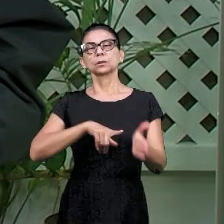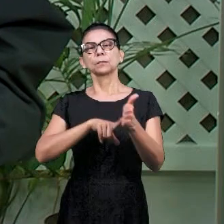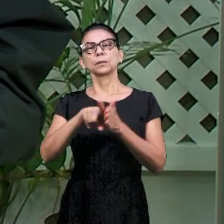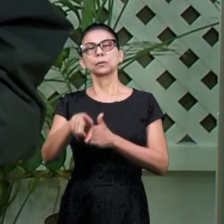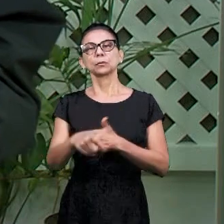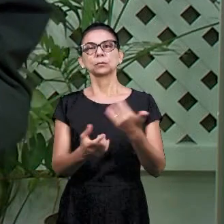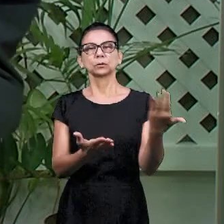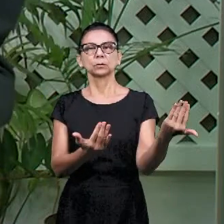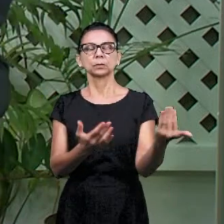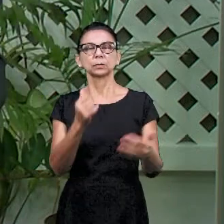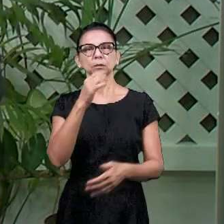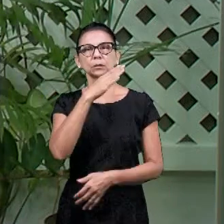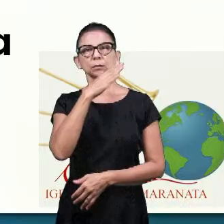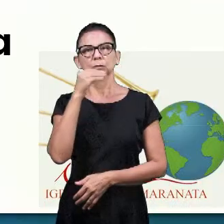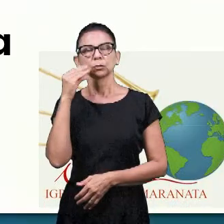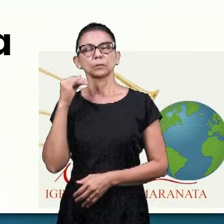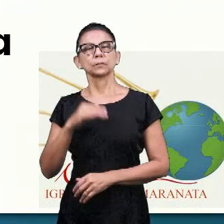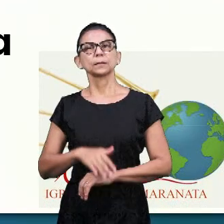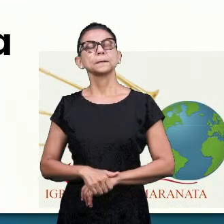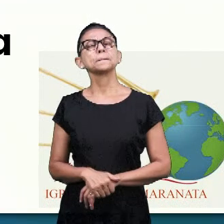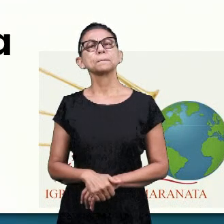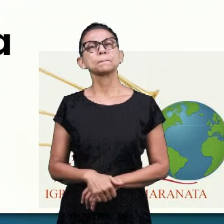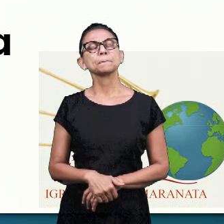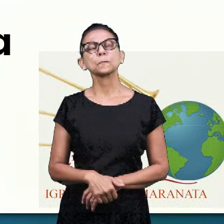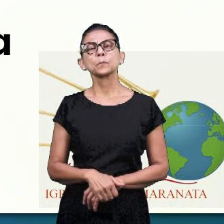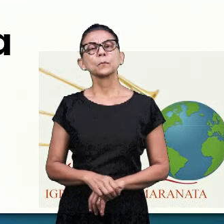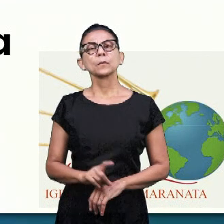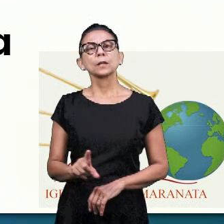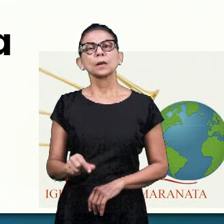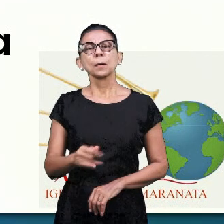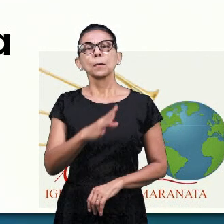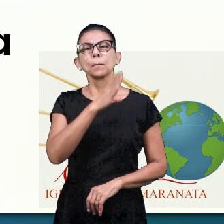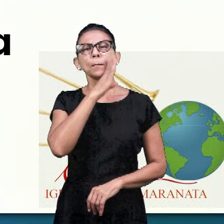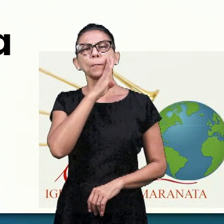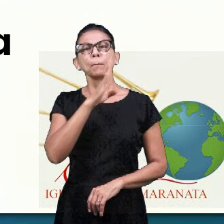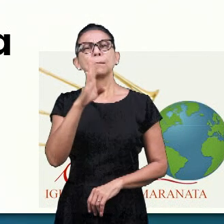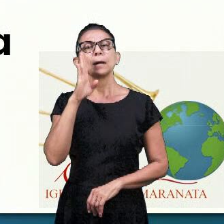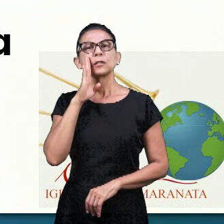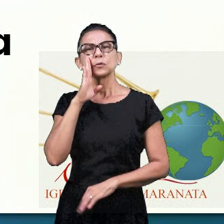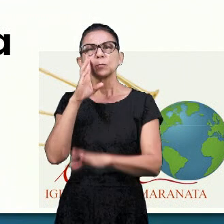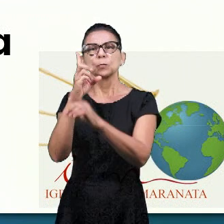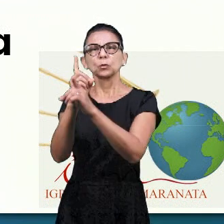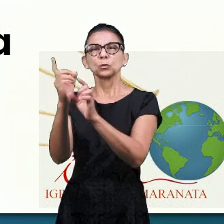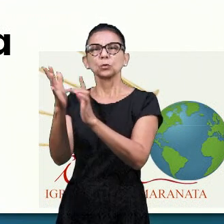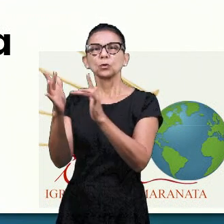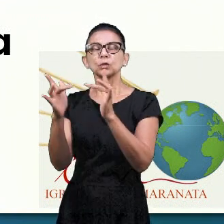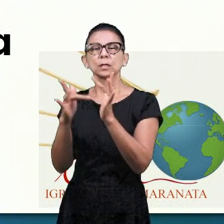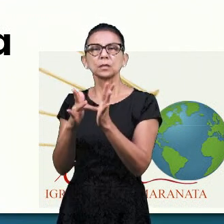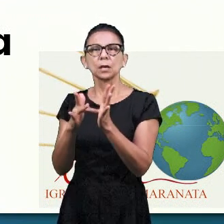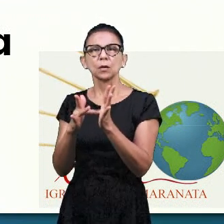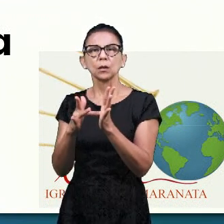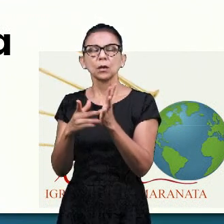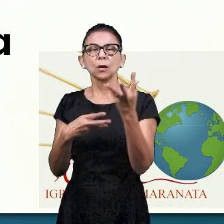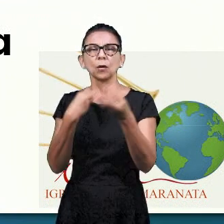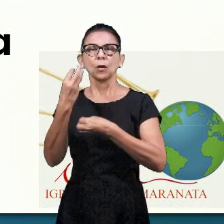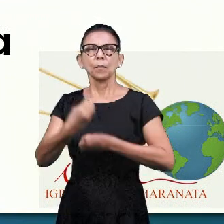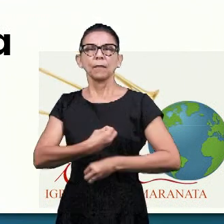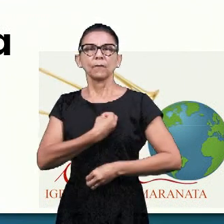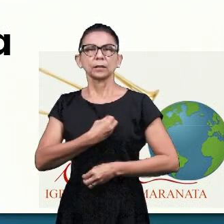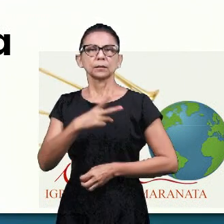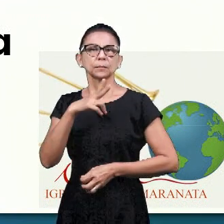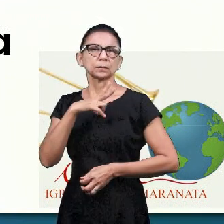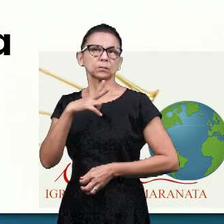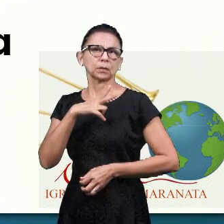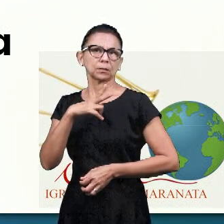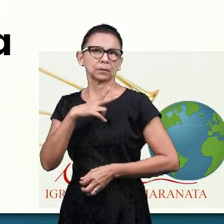Deuxièmement, dans la deuxième question, pour adolescents et jeunes, quelle était la situation de Bartimée au moment où il